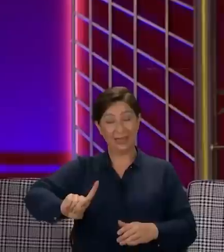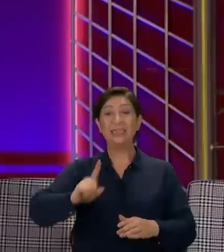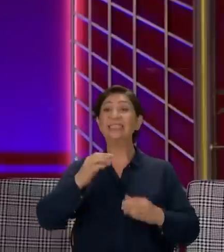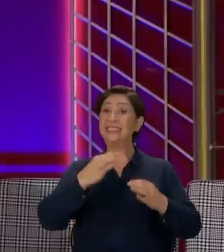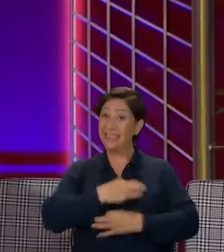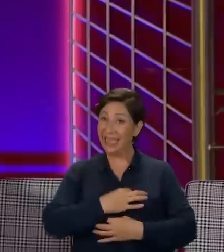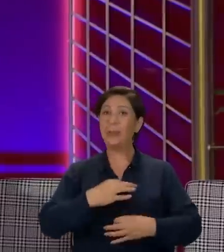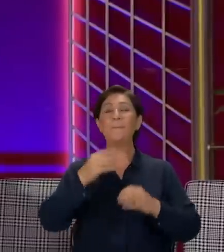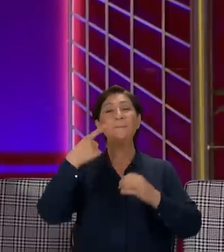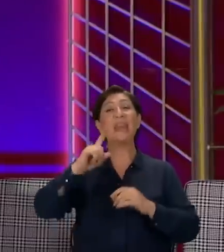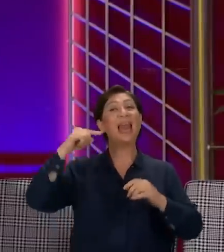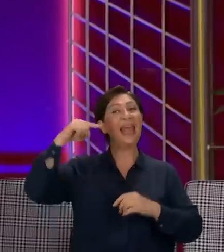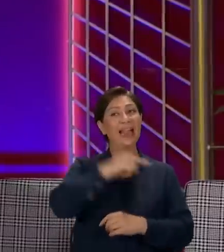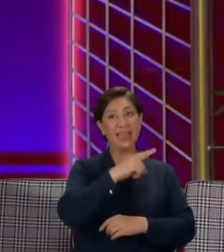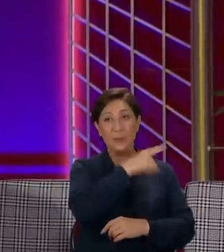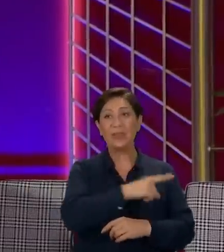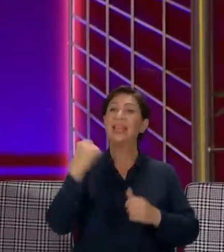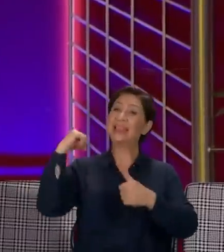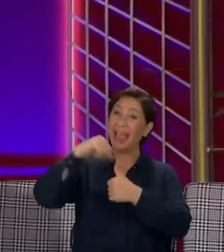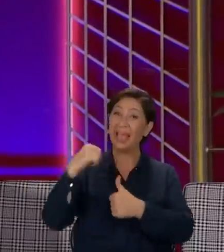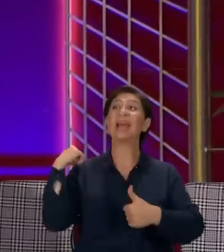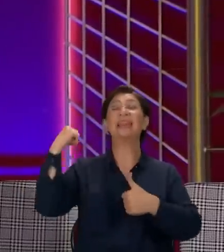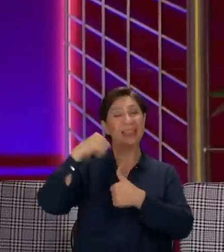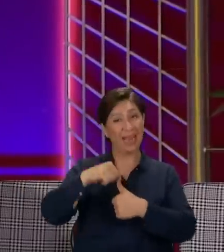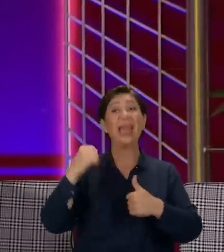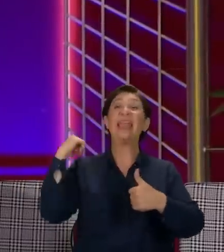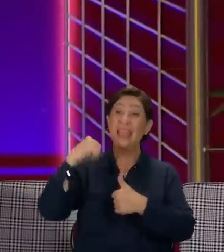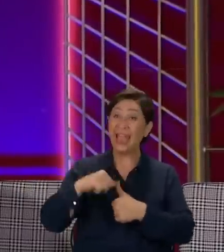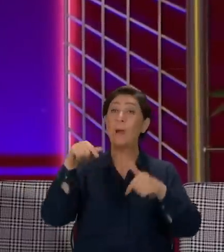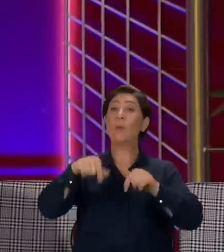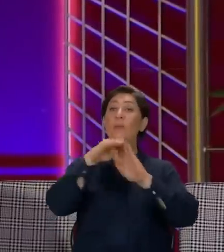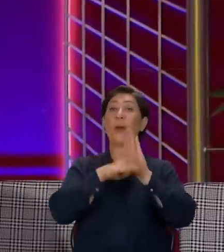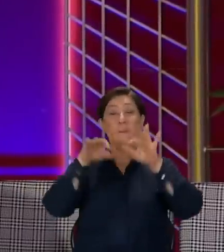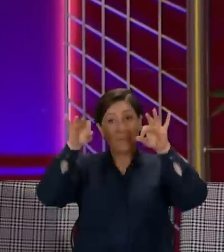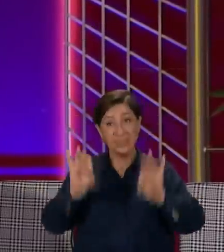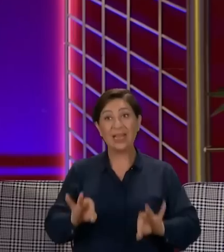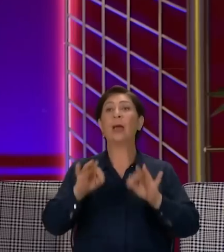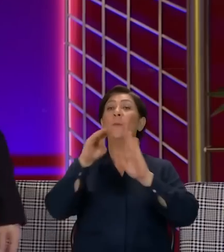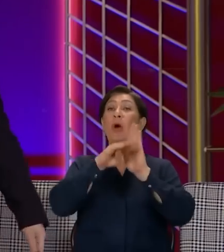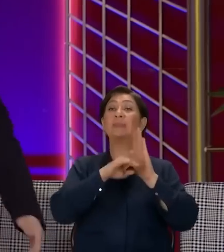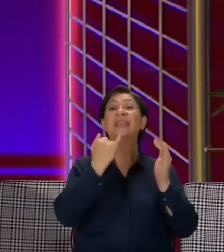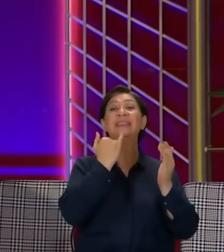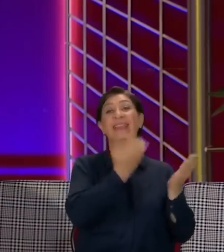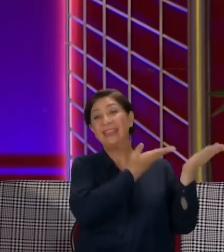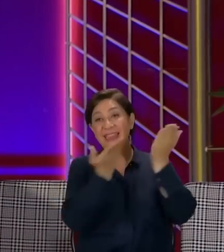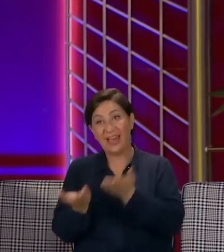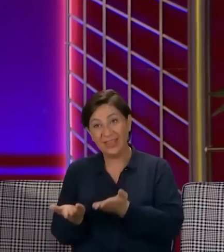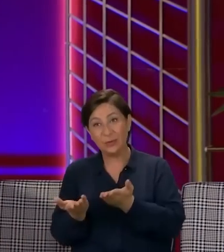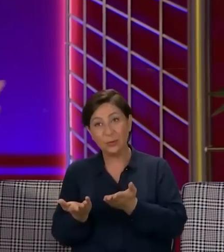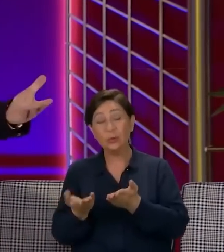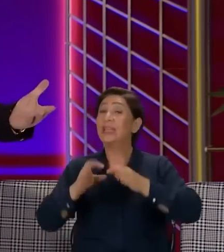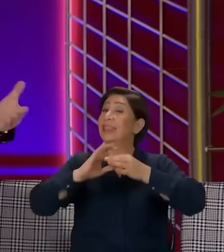Adayı Sayın Binali Yıldırım'ı tekrar ve tekrar ve yine bu programın başına da programımıza davet